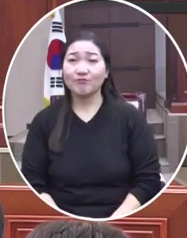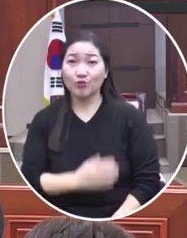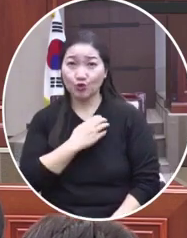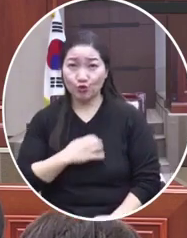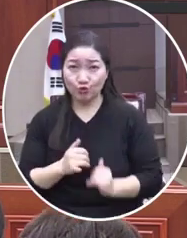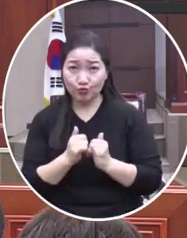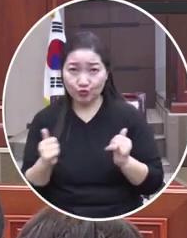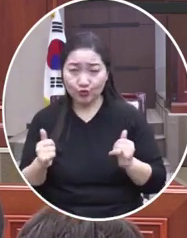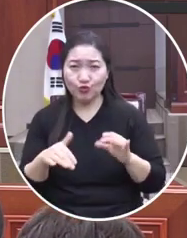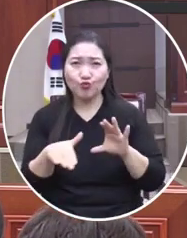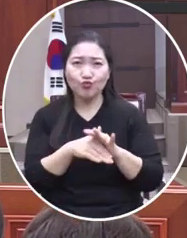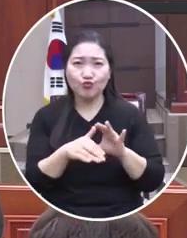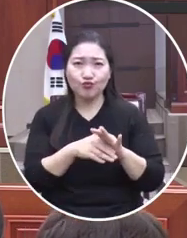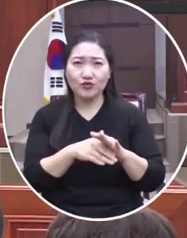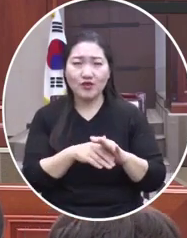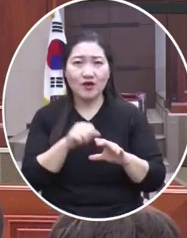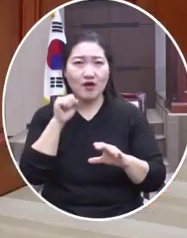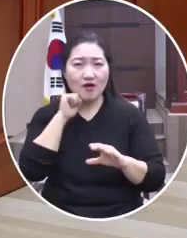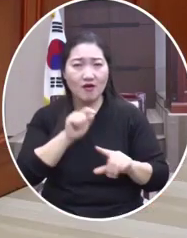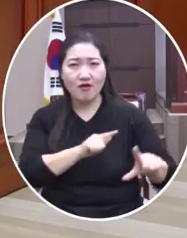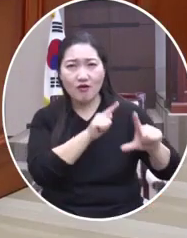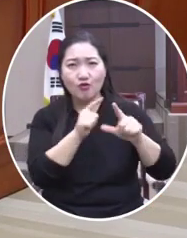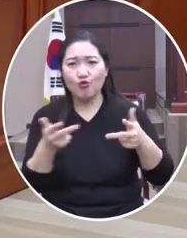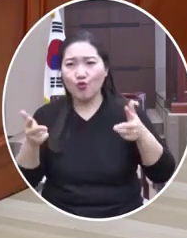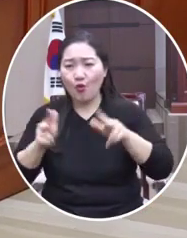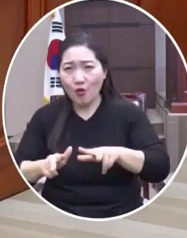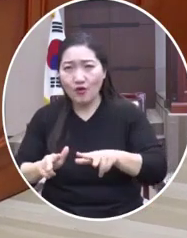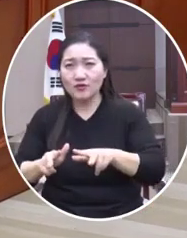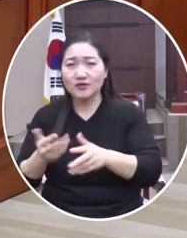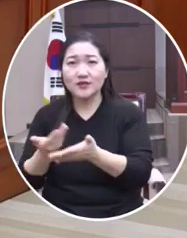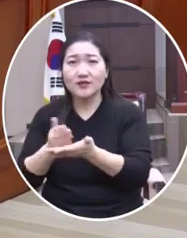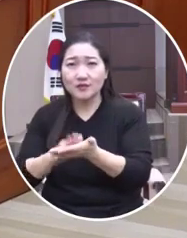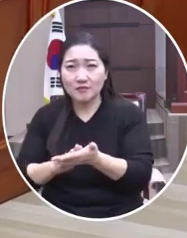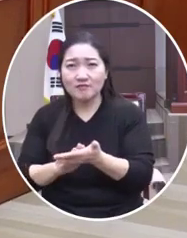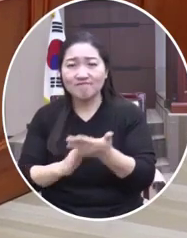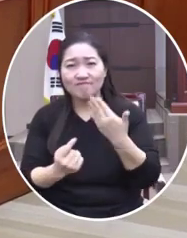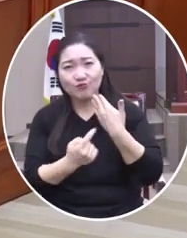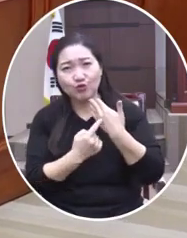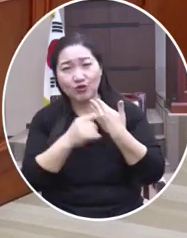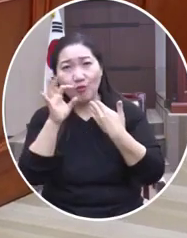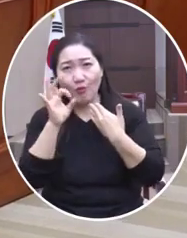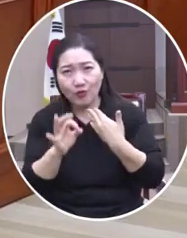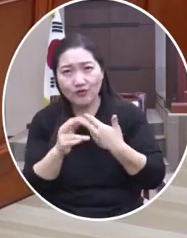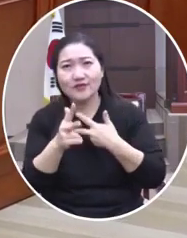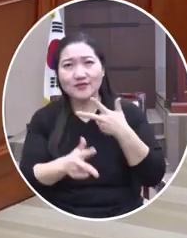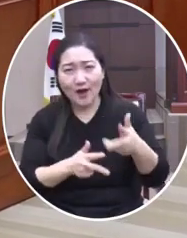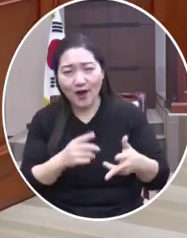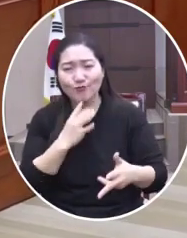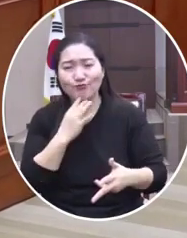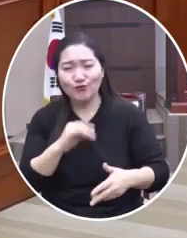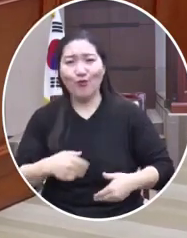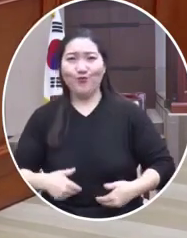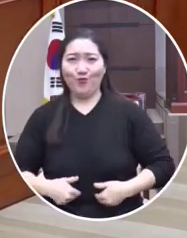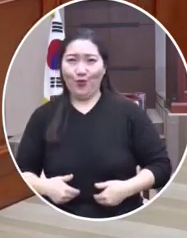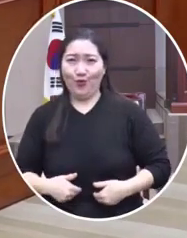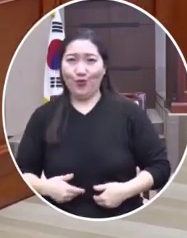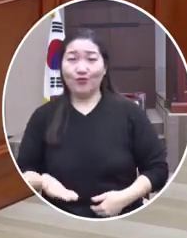국민들의 문화형 공원정비 가시적인 사업들도 물론